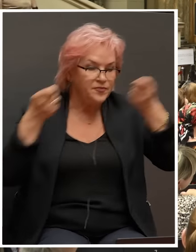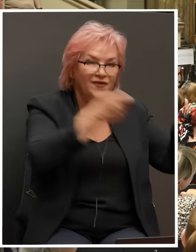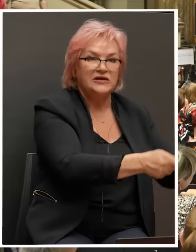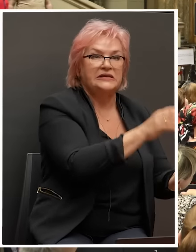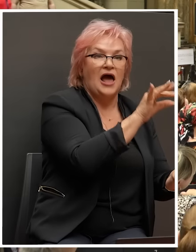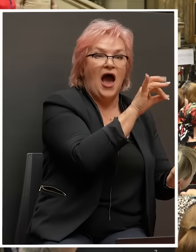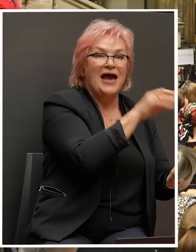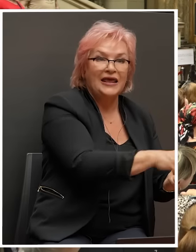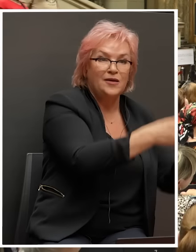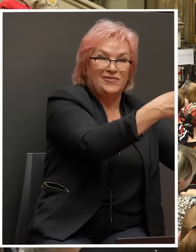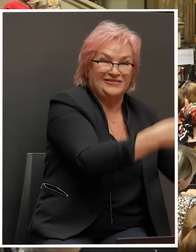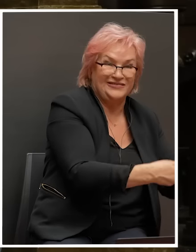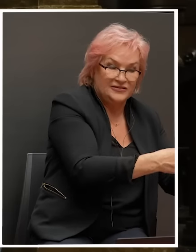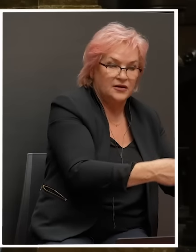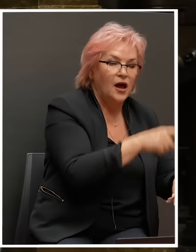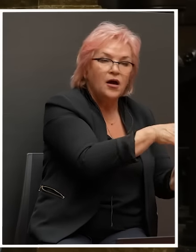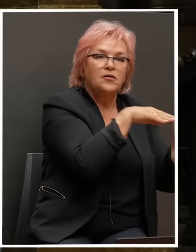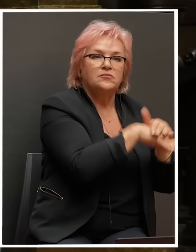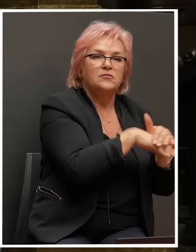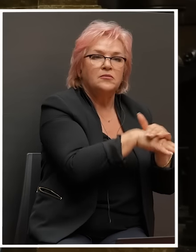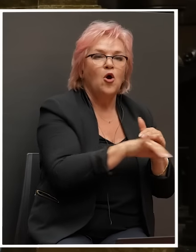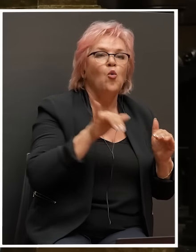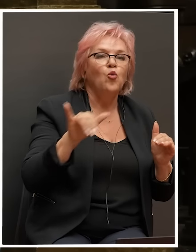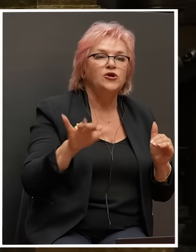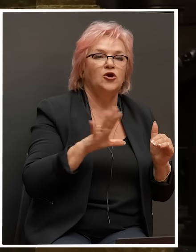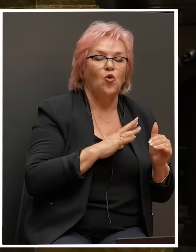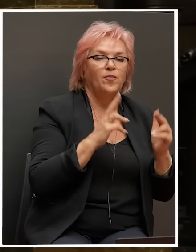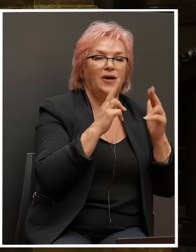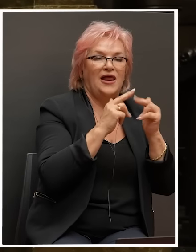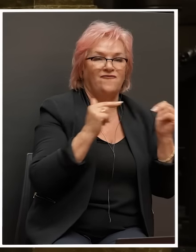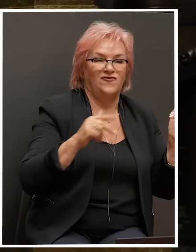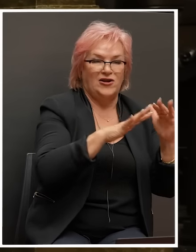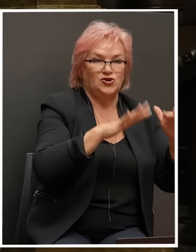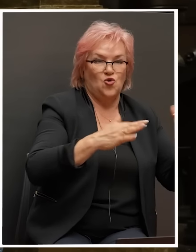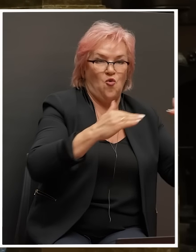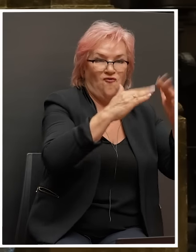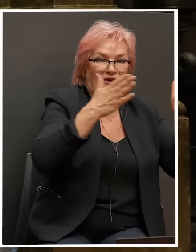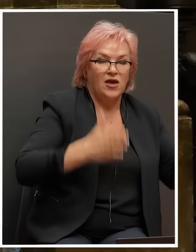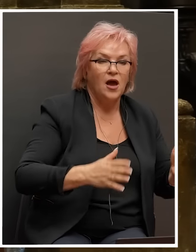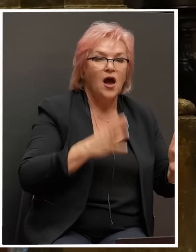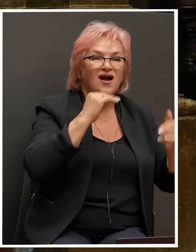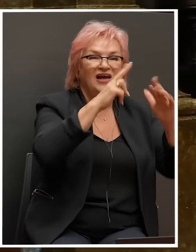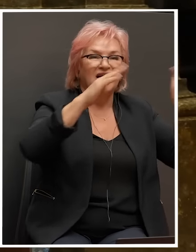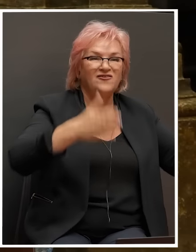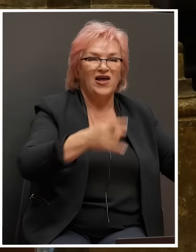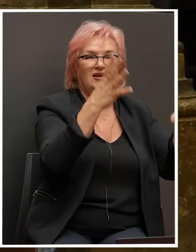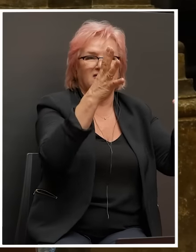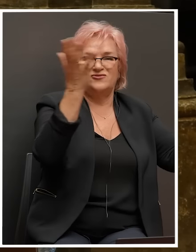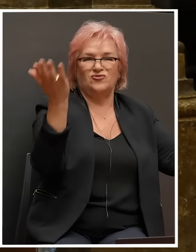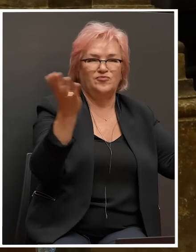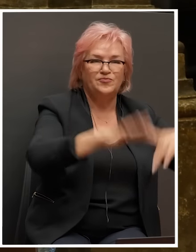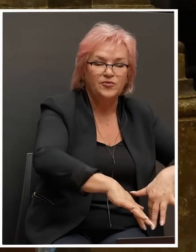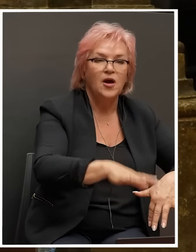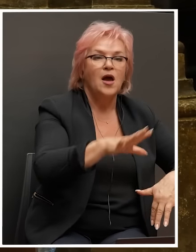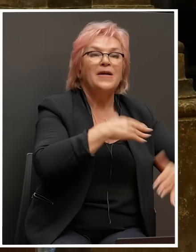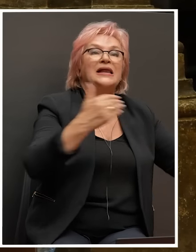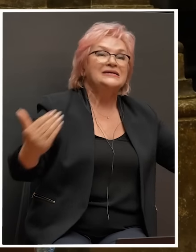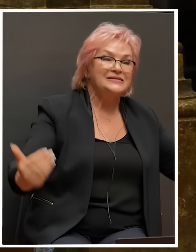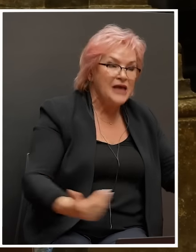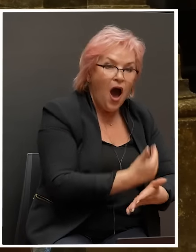и в Риме они хранились у нее сначала в дворцовой капелле, а после ее смерти, когда дворец уже был разрушен, они были